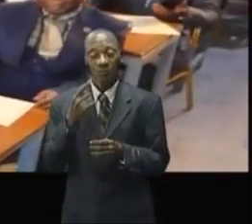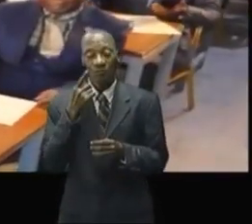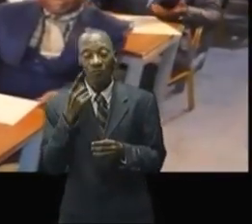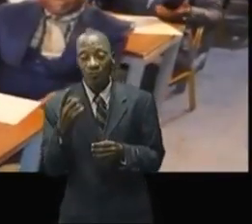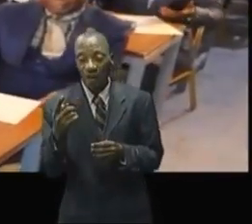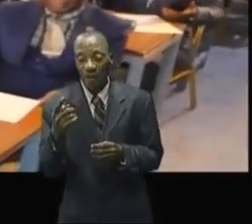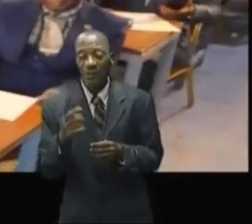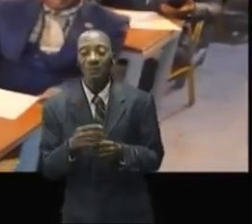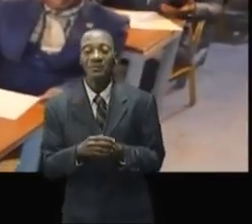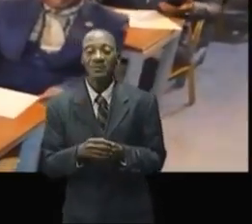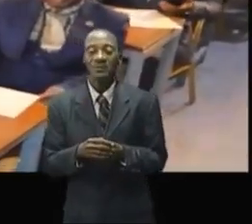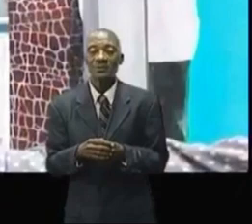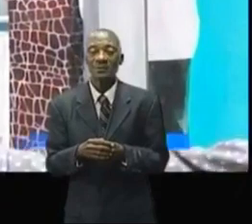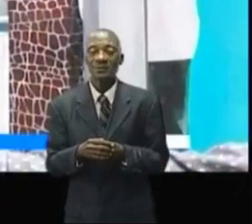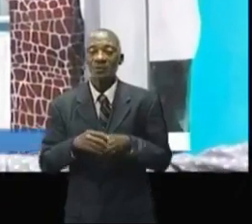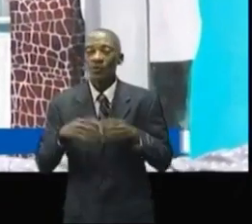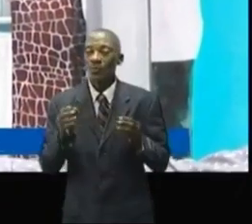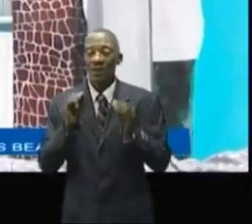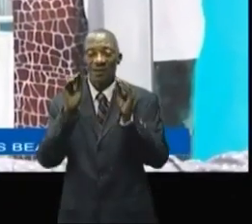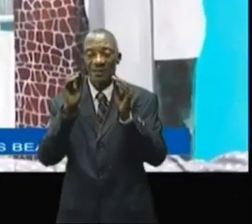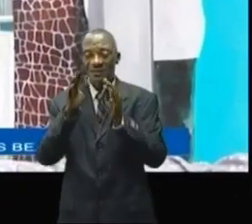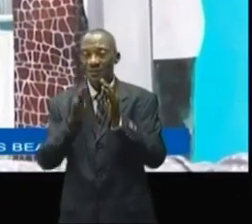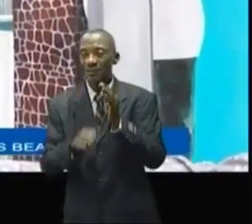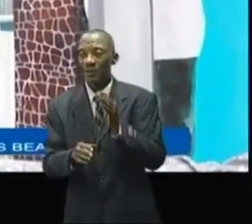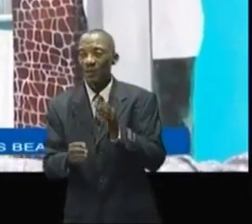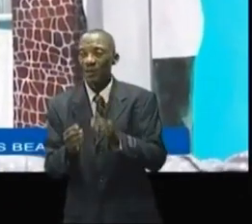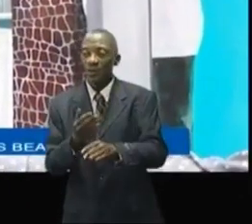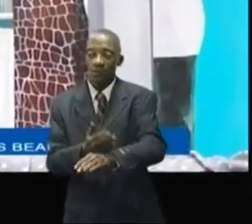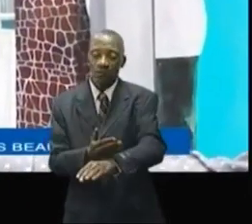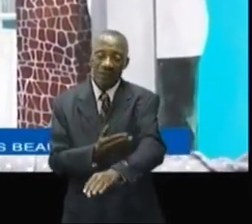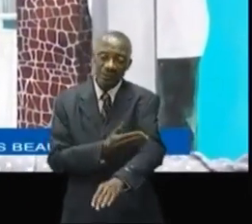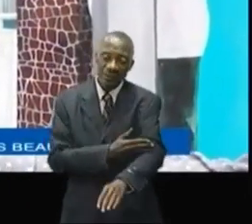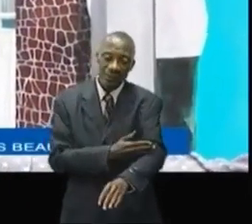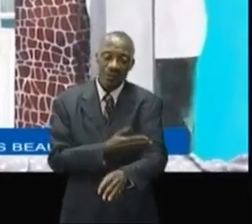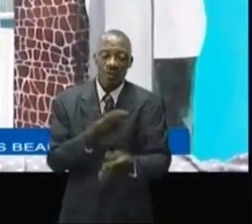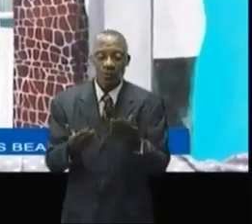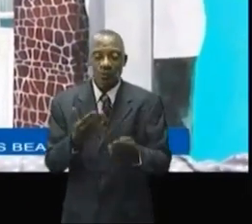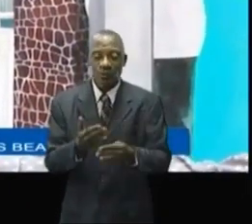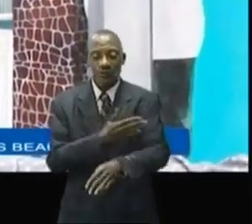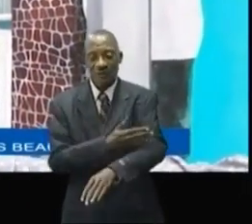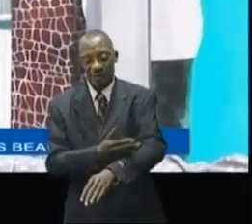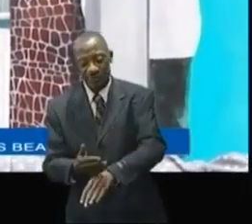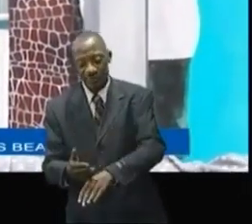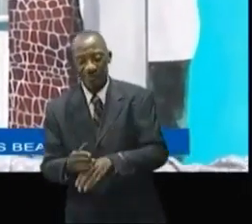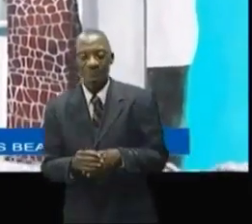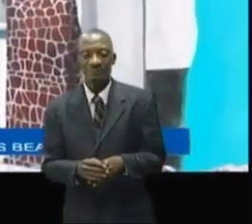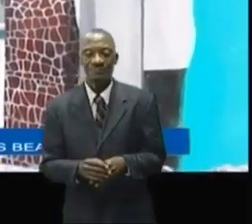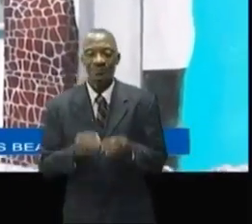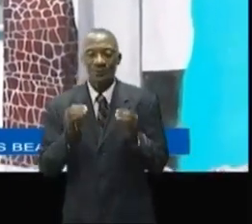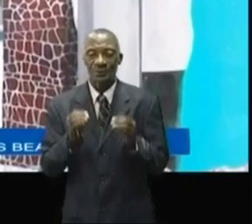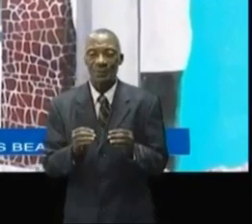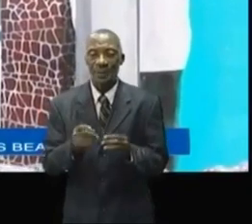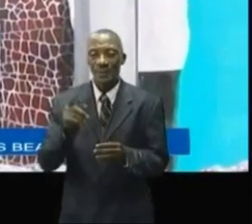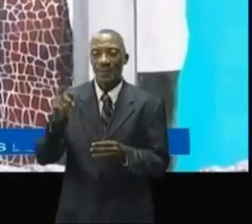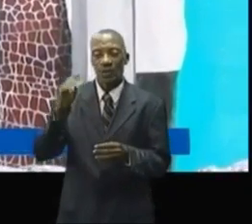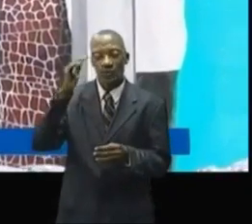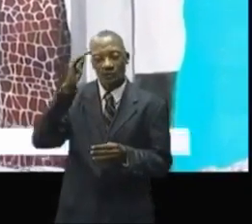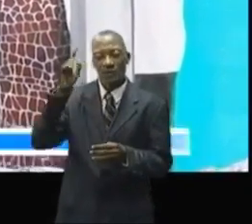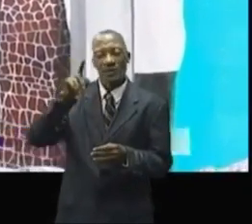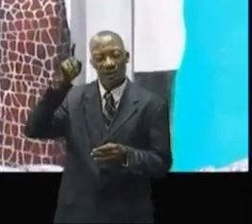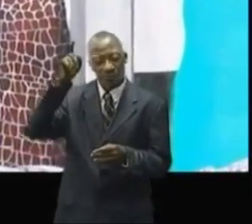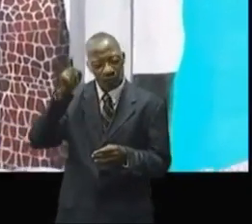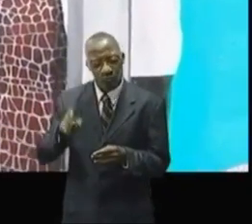sommes dans un processus de l'implémentation de l'assurance qualité dans diverses institutions de l'enseignement supérieur et universitaire. Et alors,